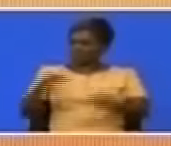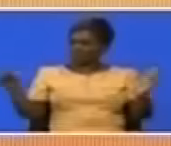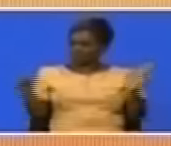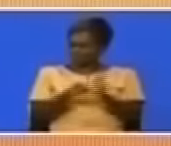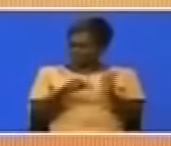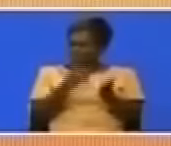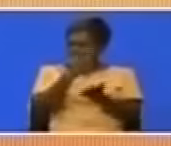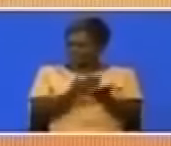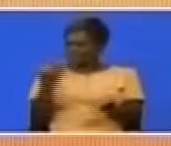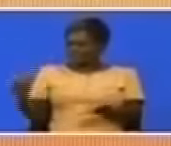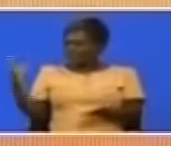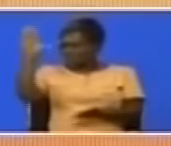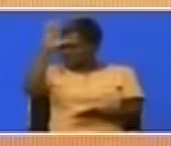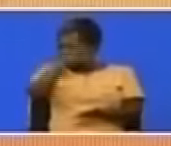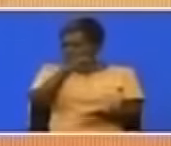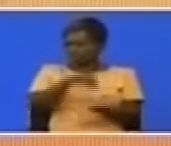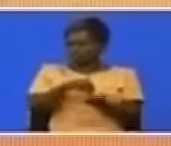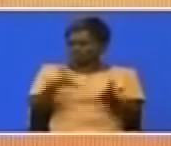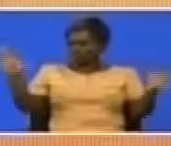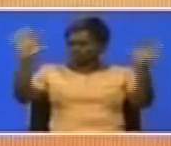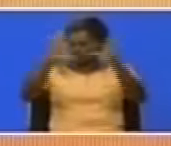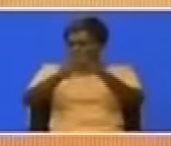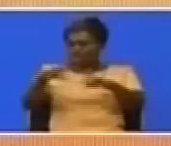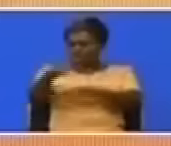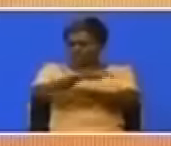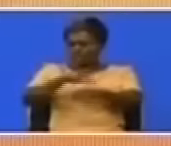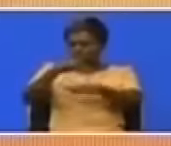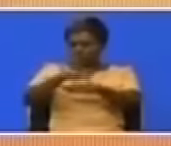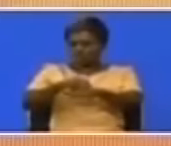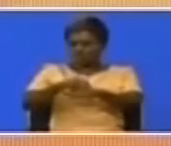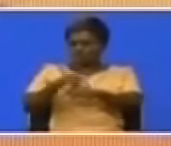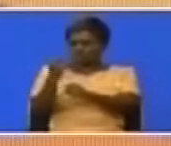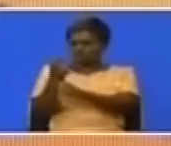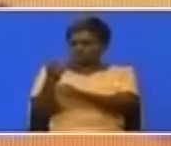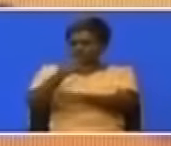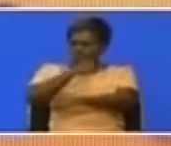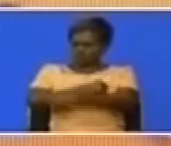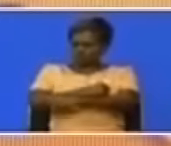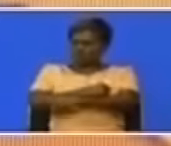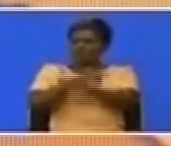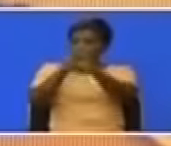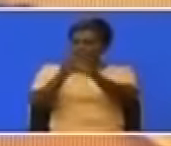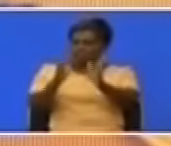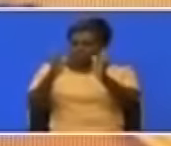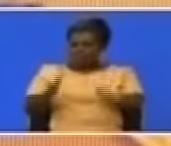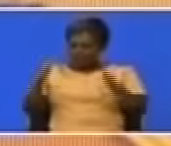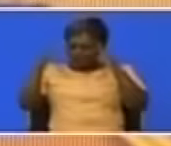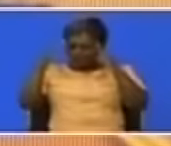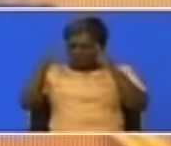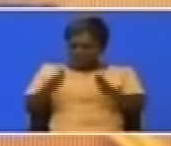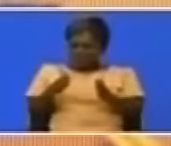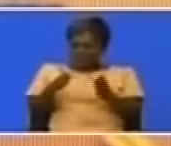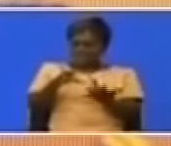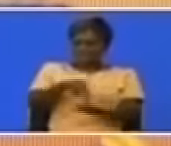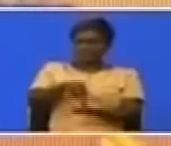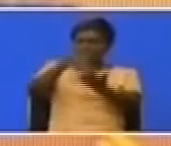la baadhi ya wanafunzi kukosa nafasi za kujiunga na kidato cha kwanza bado lipo. Lofti Matambo anaangazia hilo katika makala